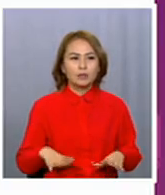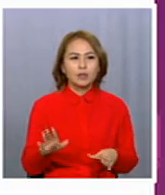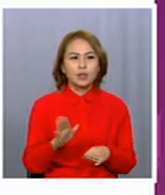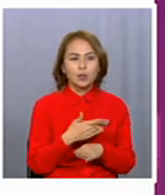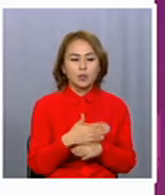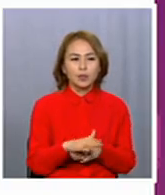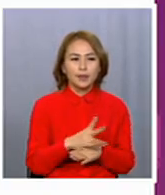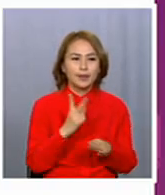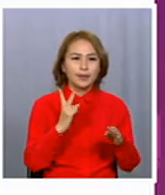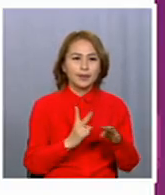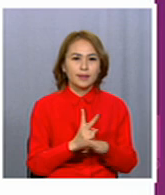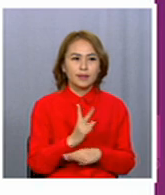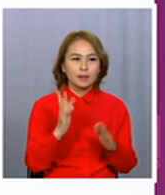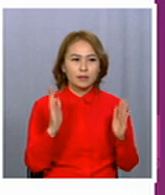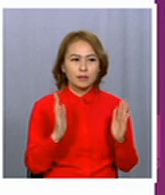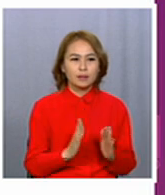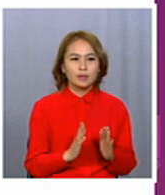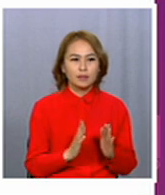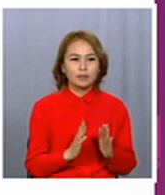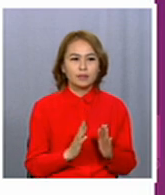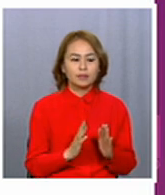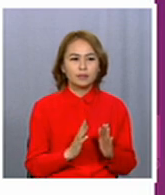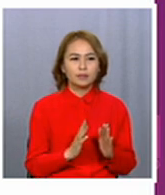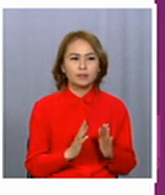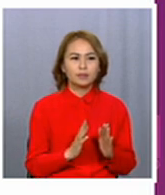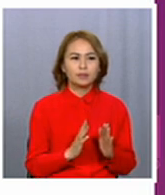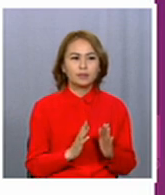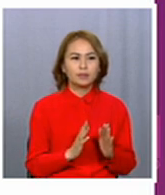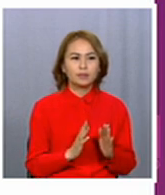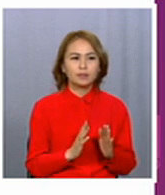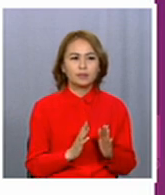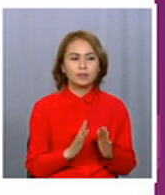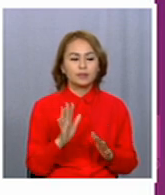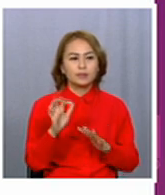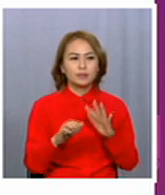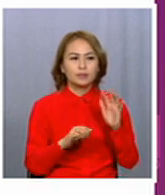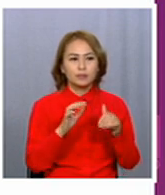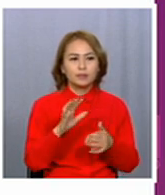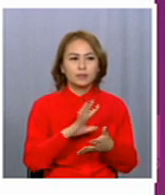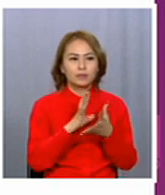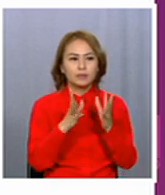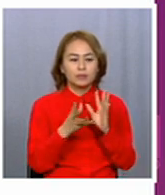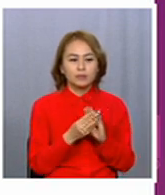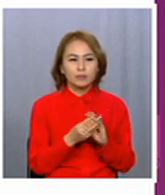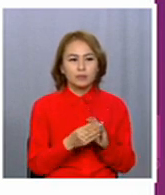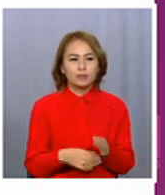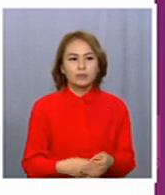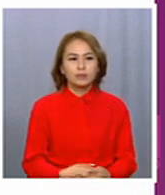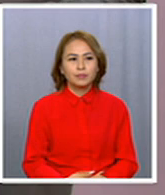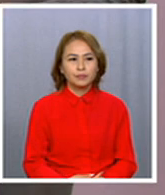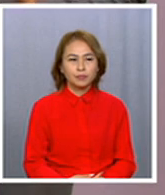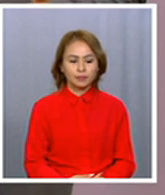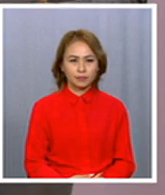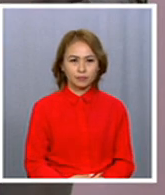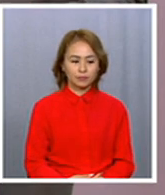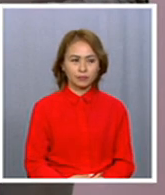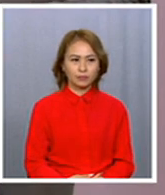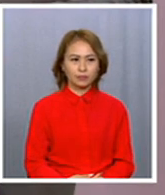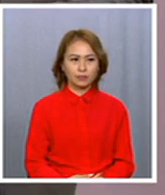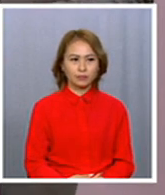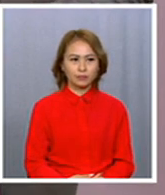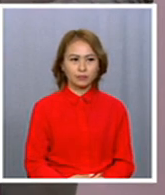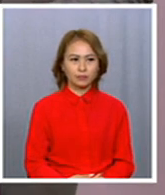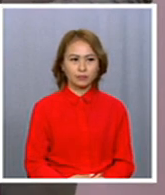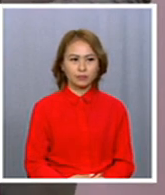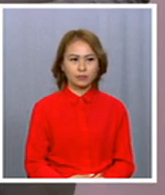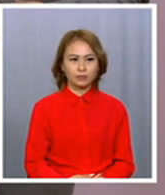Атпен серуендеді белгісіз. Тауға өрмелеген адамдар санынан 2 есе кем. Тауға